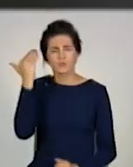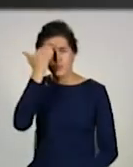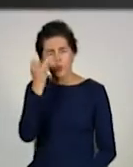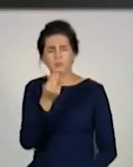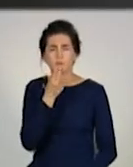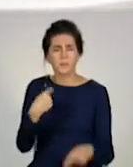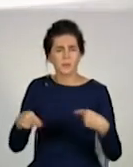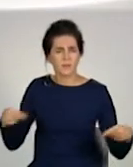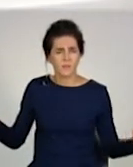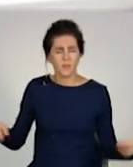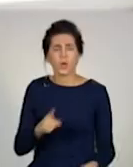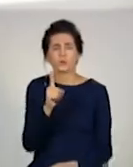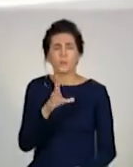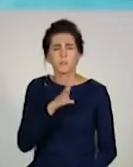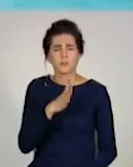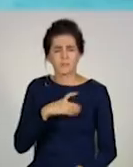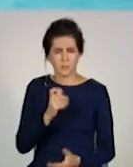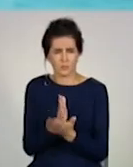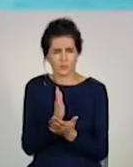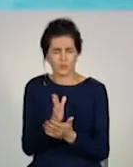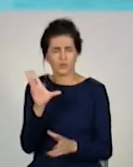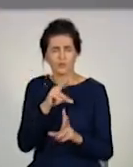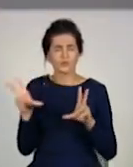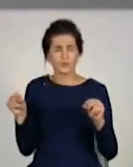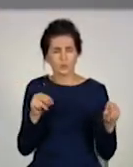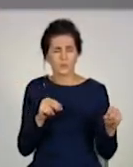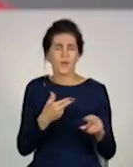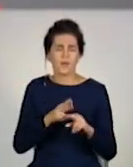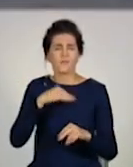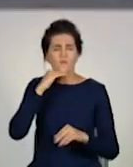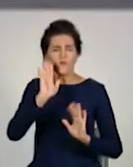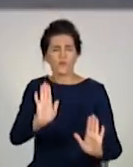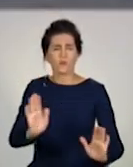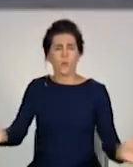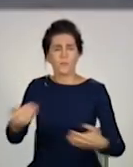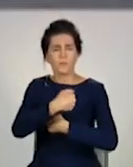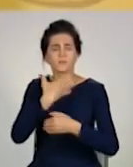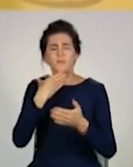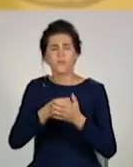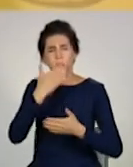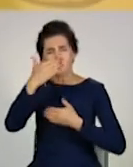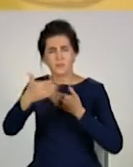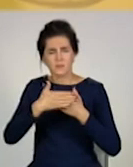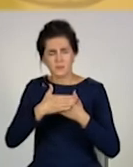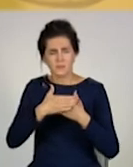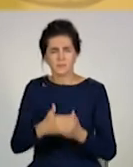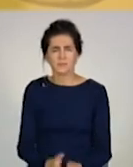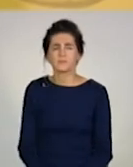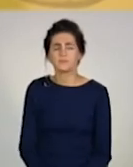їжі. А щоб почуватися щасливими, іноді достатньо обіймів із близькими. Объятия, как ни странно,